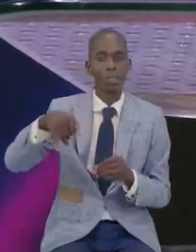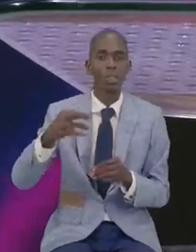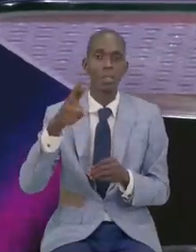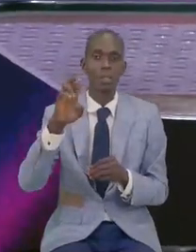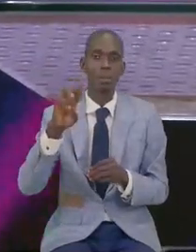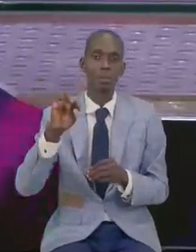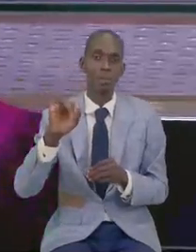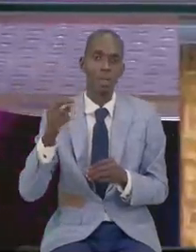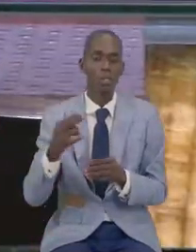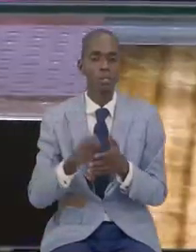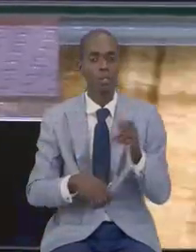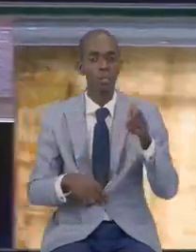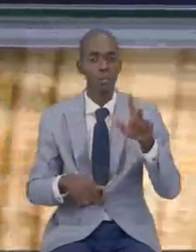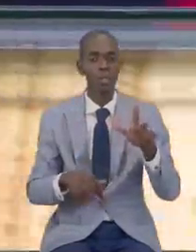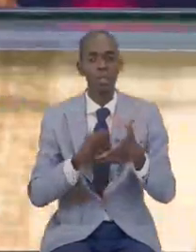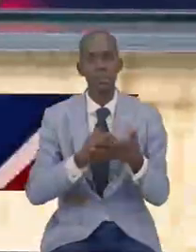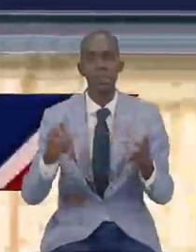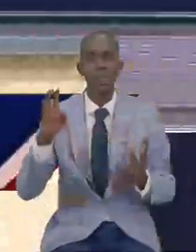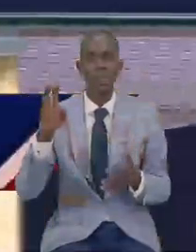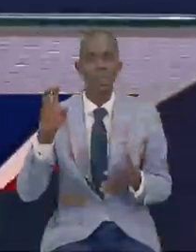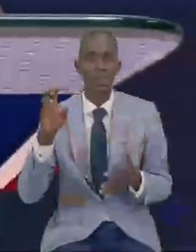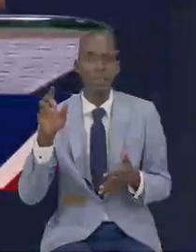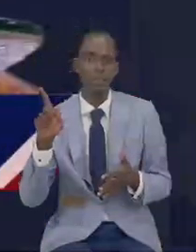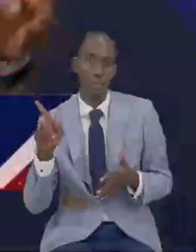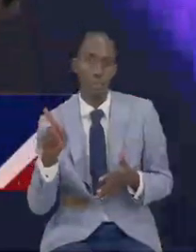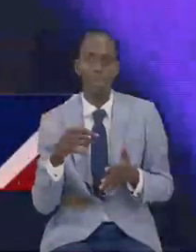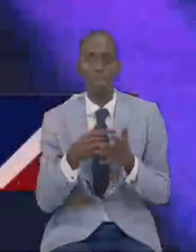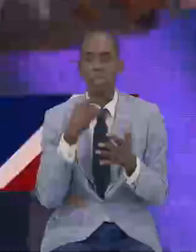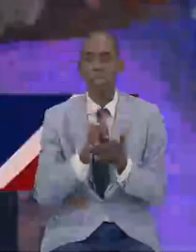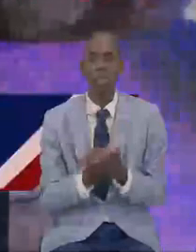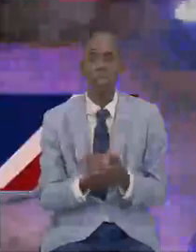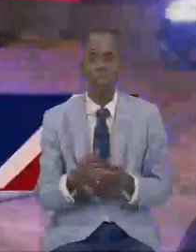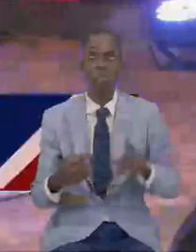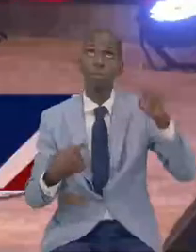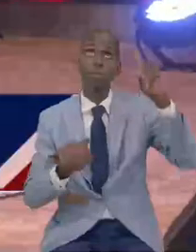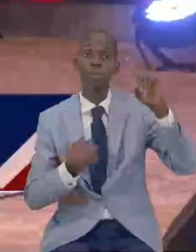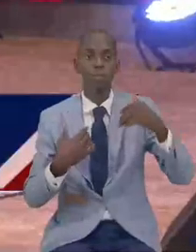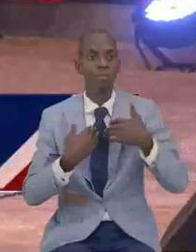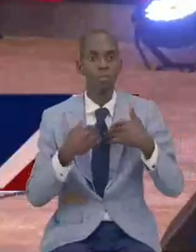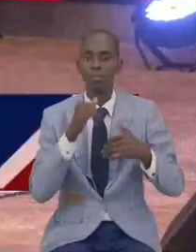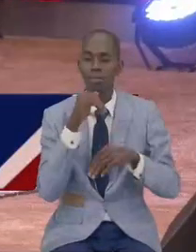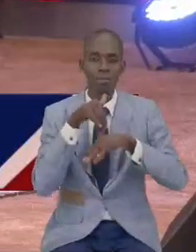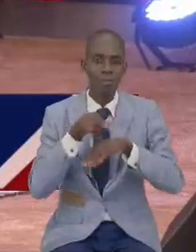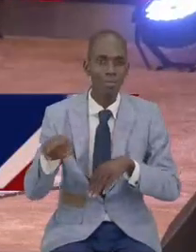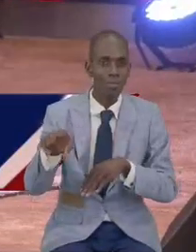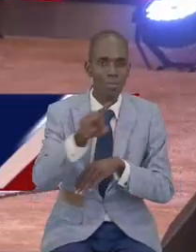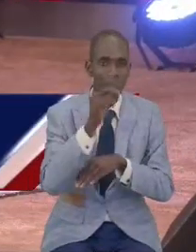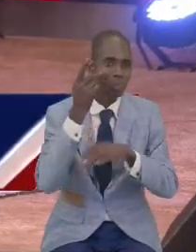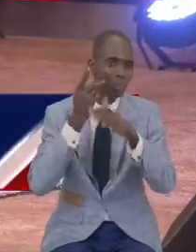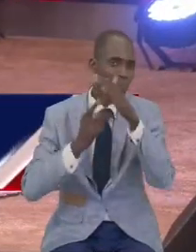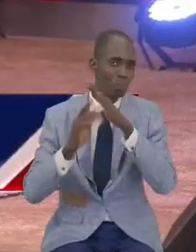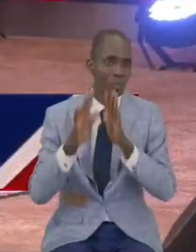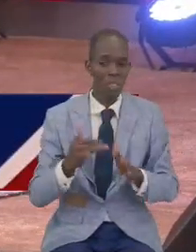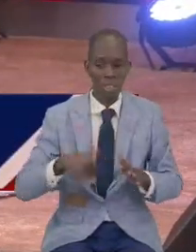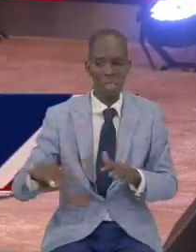verset 21 qui dit, « Je n'ai point envoyé ces prophètes, et ils ont